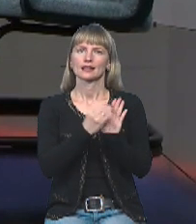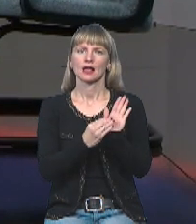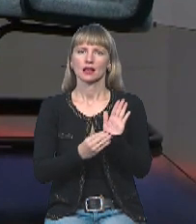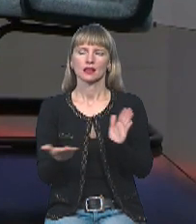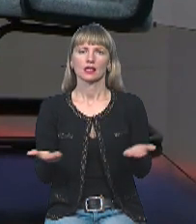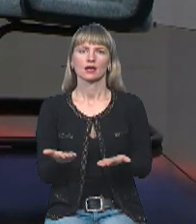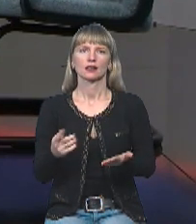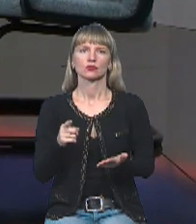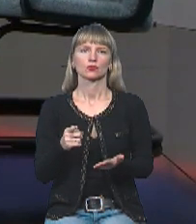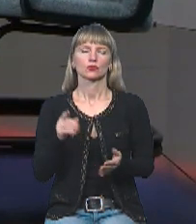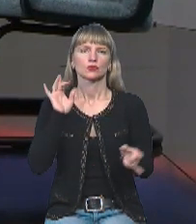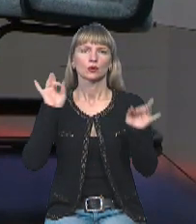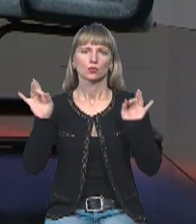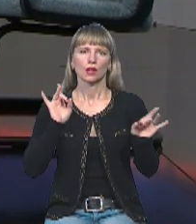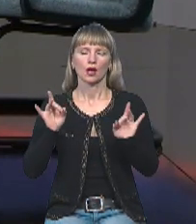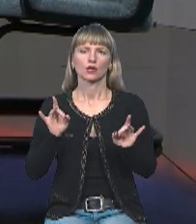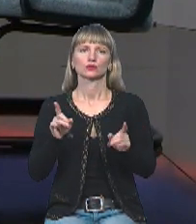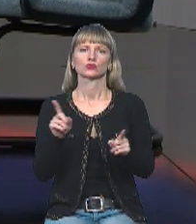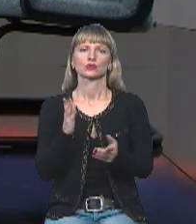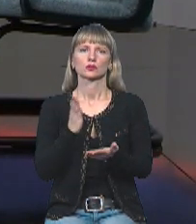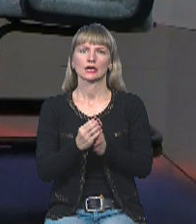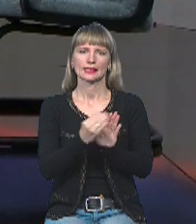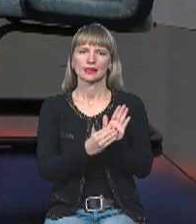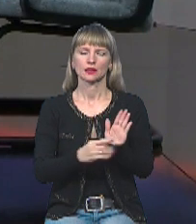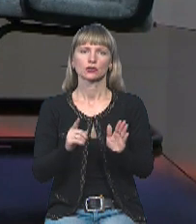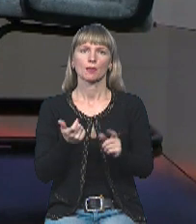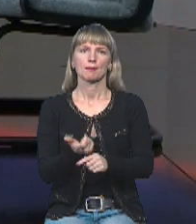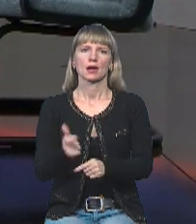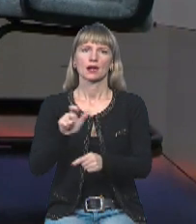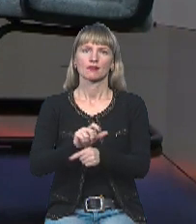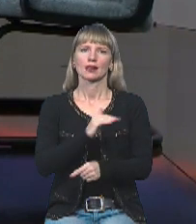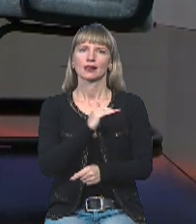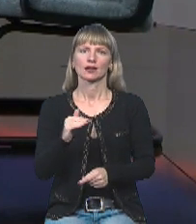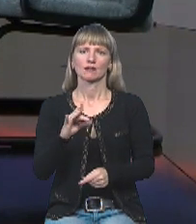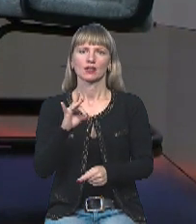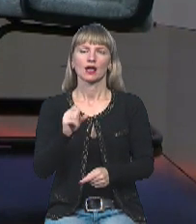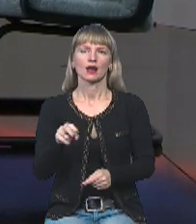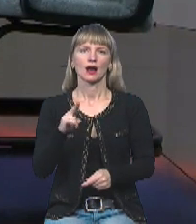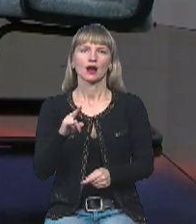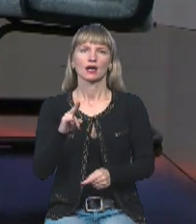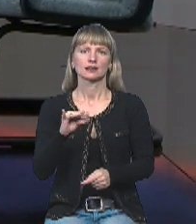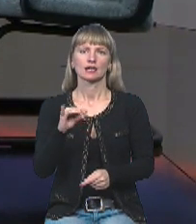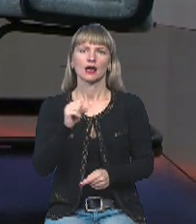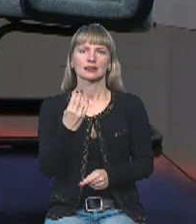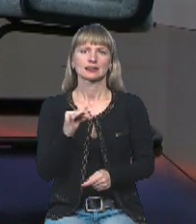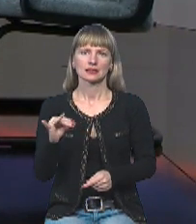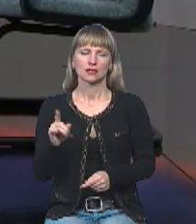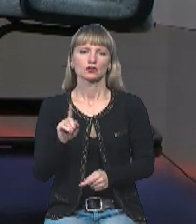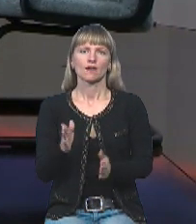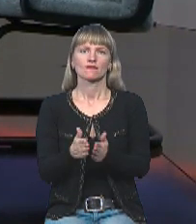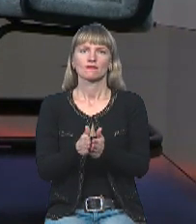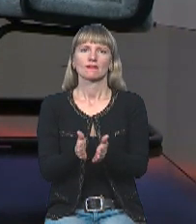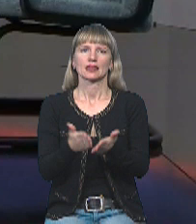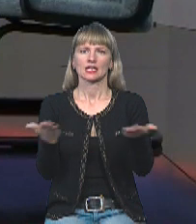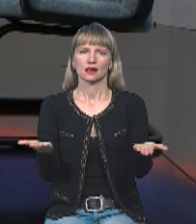тут лунають, як доведено титрами, доведено, що перевищений рівень радіоактивності і що відкритий